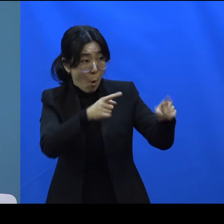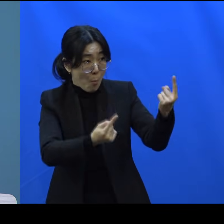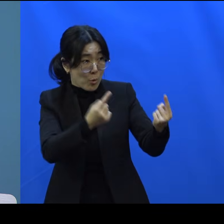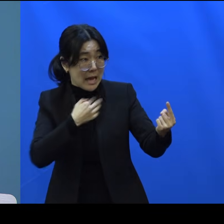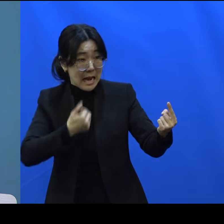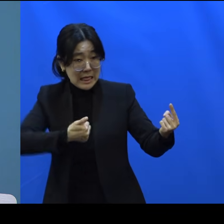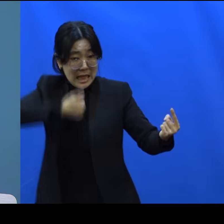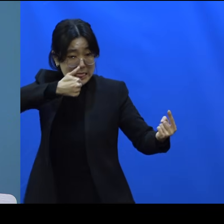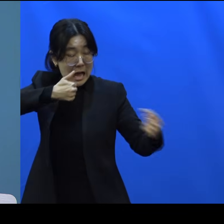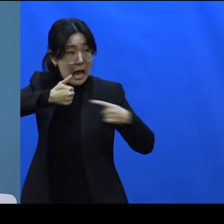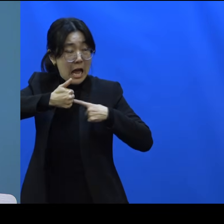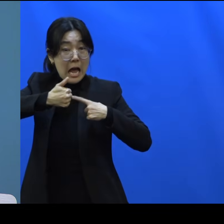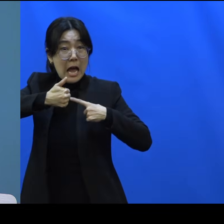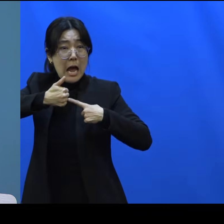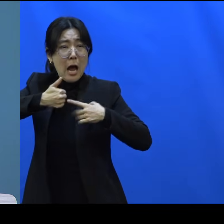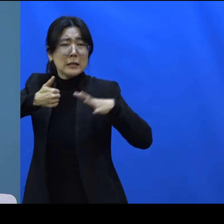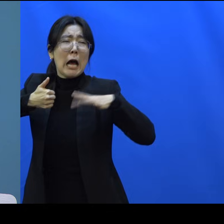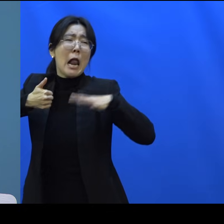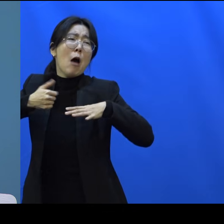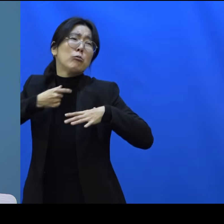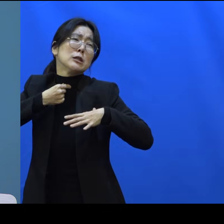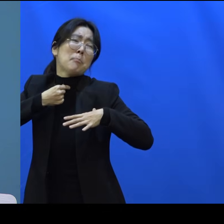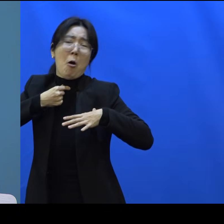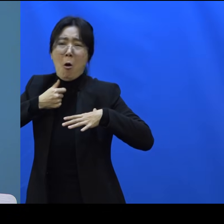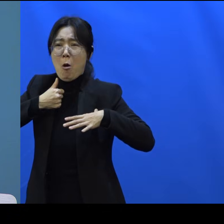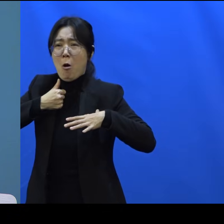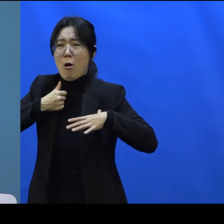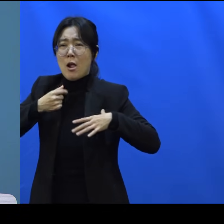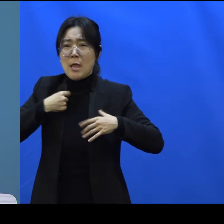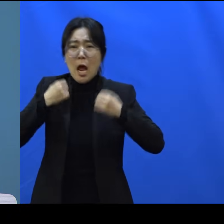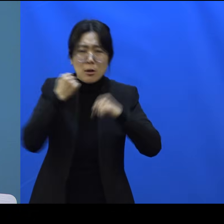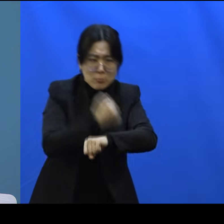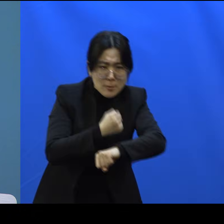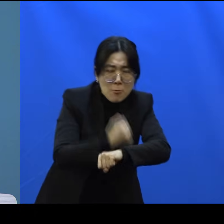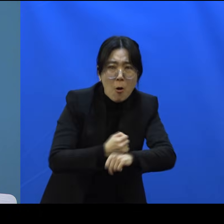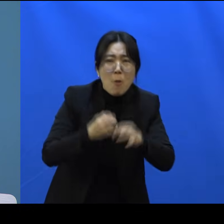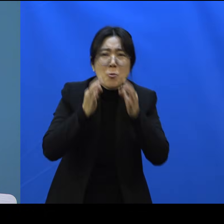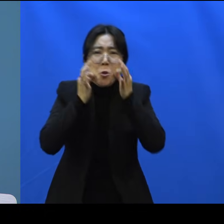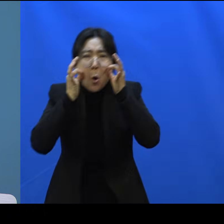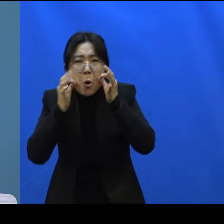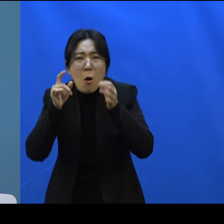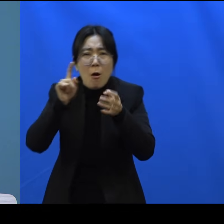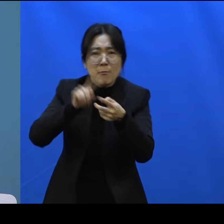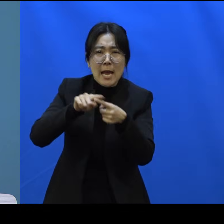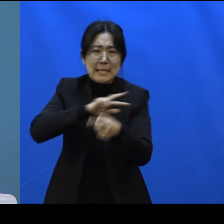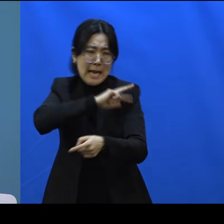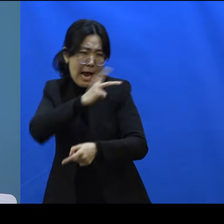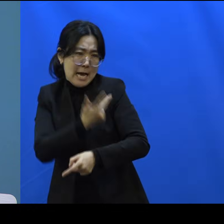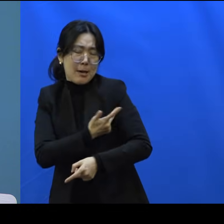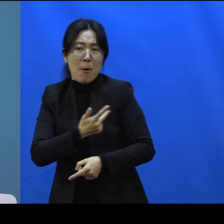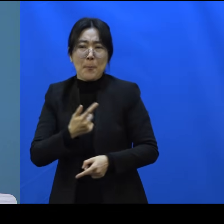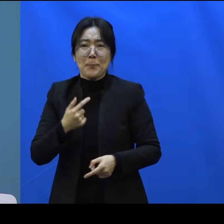끊임없이 하는 거잖아요. 우리의 노력들이 우리의 자랑거리, 우리의 스펙들, 우리의 어떤